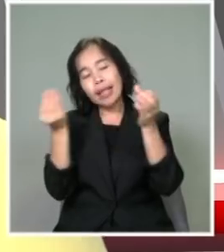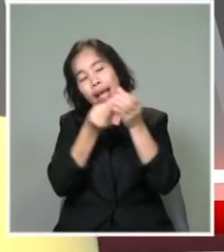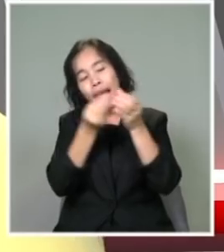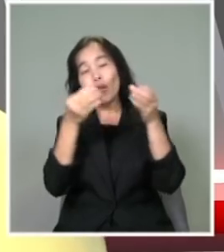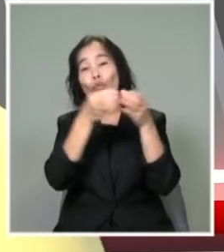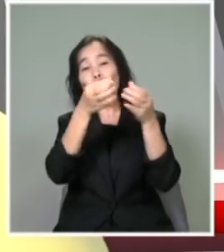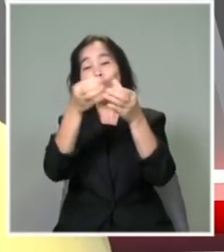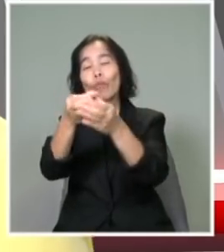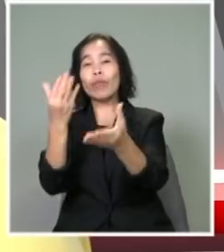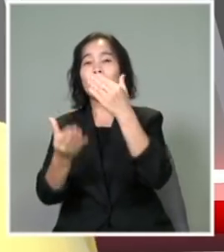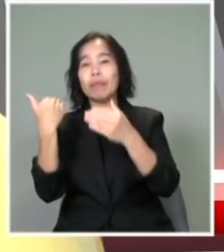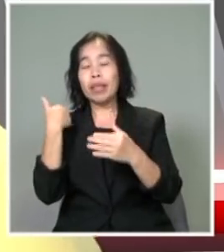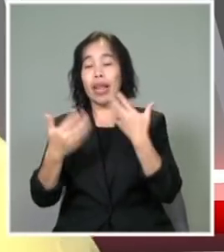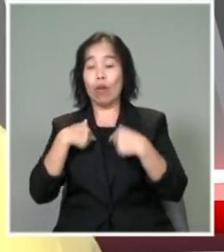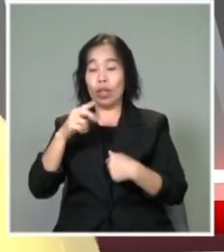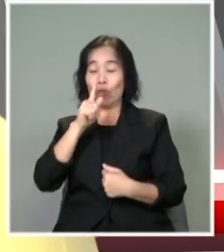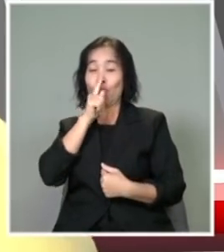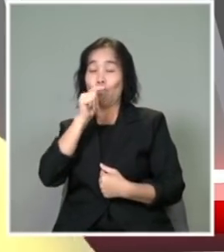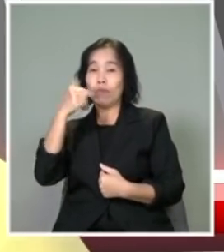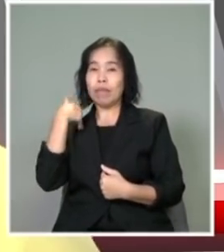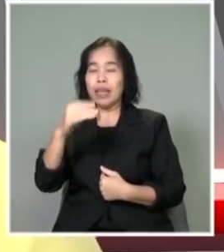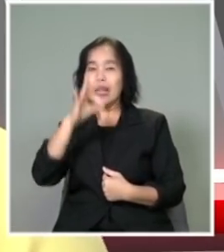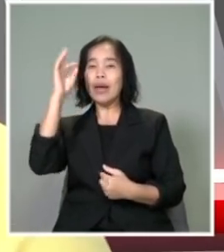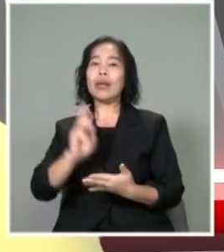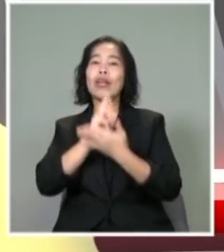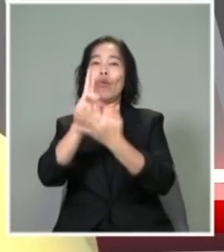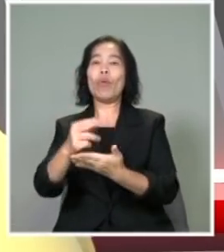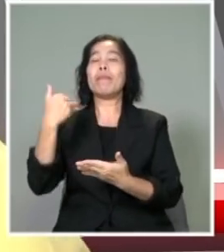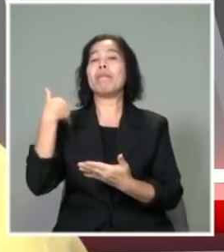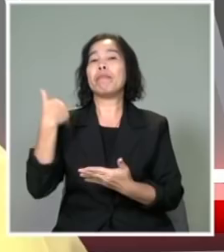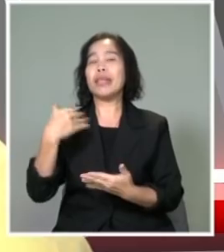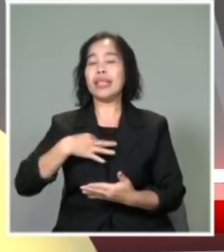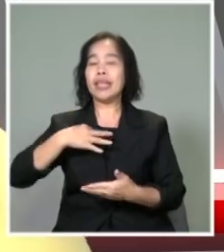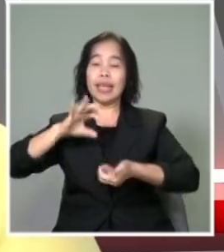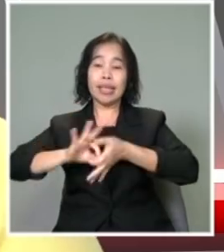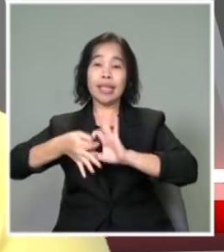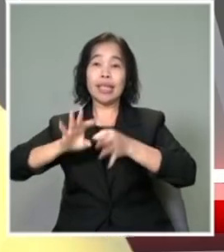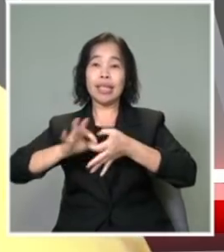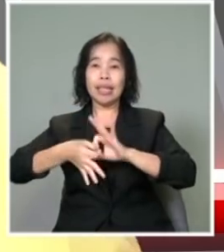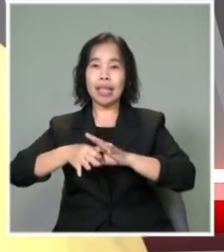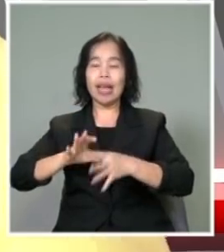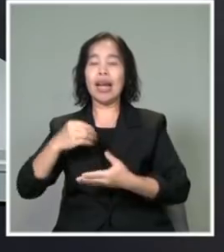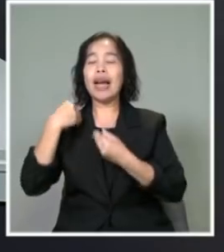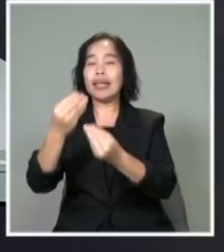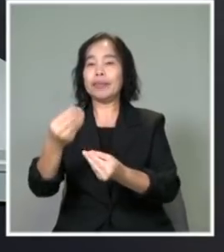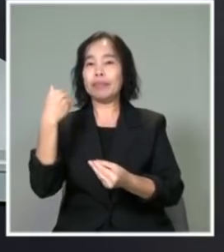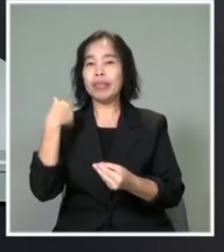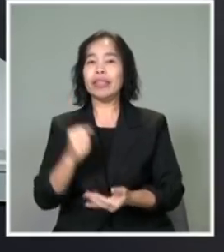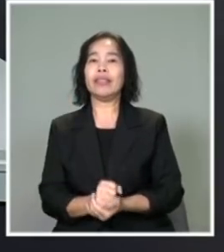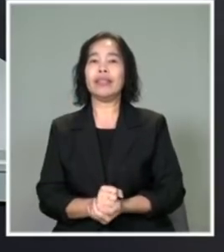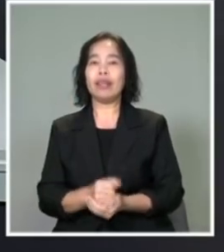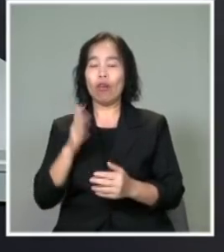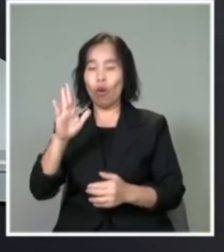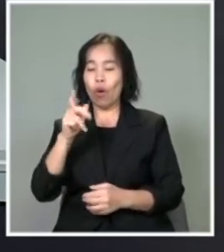เลือกจากทาง True for You นะครับก็จะได้รับรางวัลเป็นเจอร์ซี่นะครับเสื้อกีฬาของสถาบันที่ตัวเองได้โหวตไปเลยครับ ครับก็เป็นแบรนด์ของอ